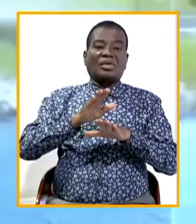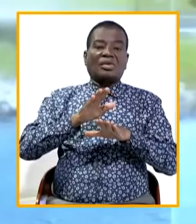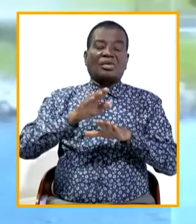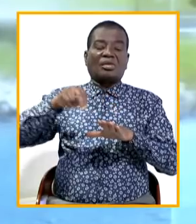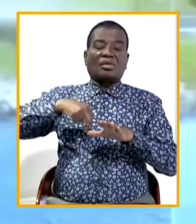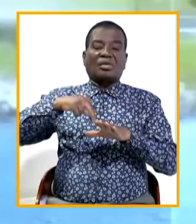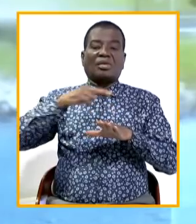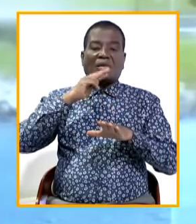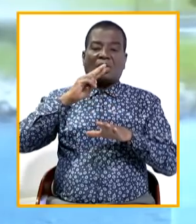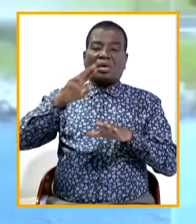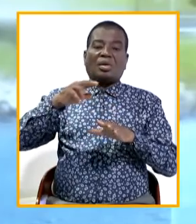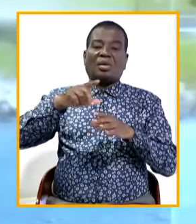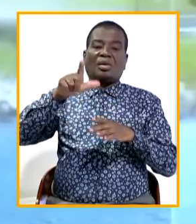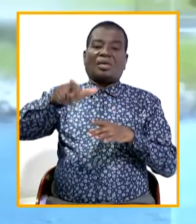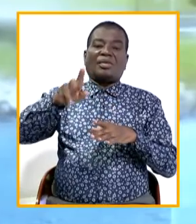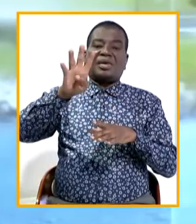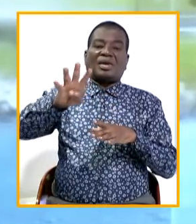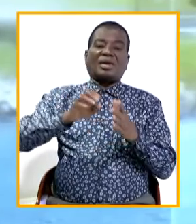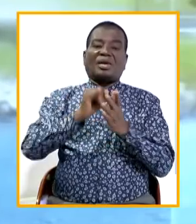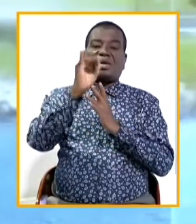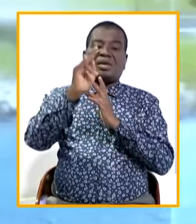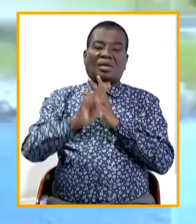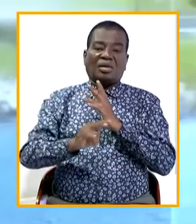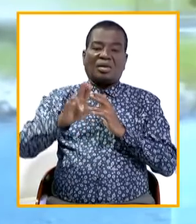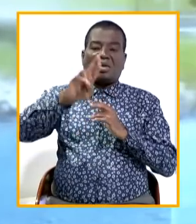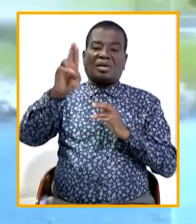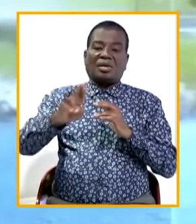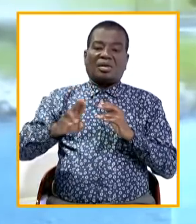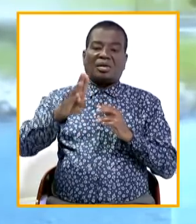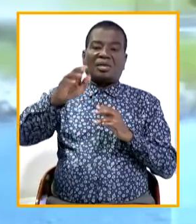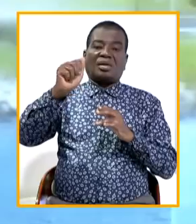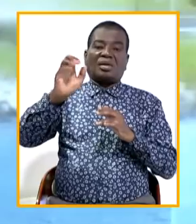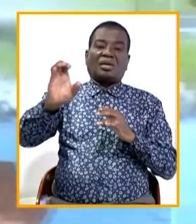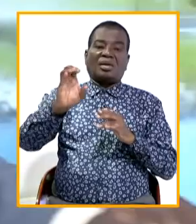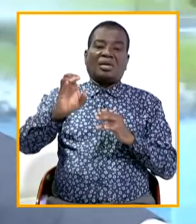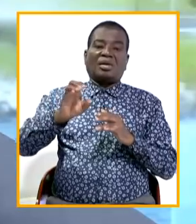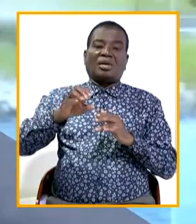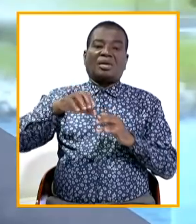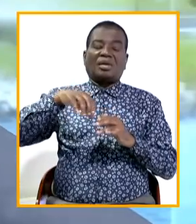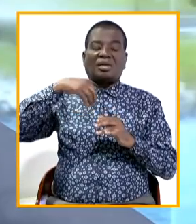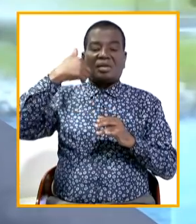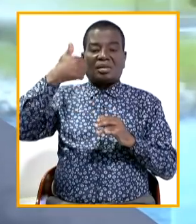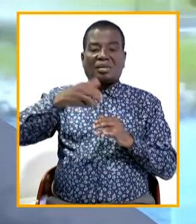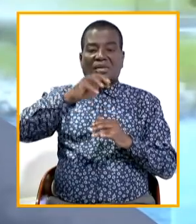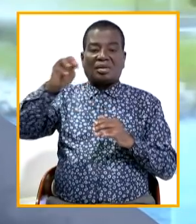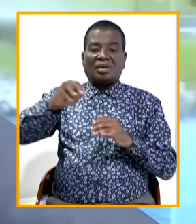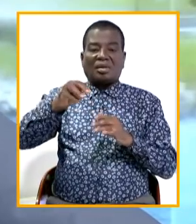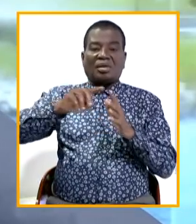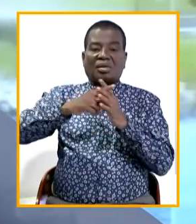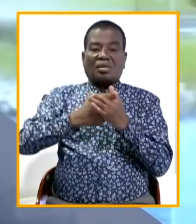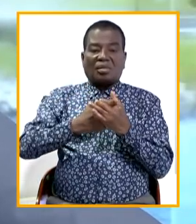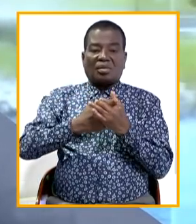nous sommes donc le 24 juillet, hein, les résultats du bac, je vous le disais. Donc, et dès demain, mardi 25 juillet, va